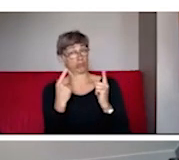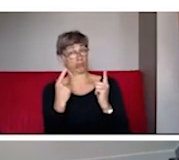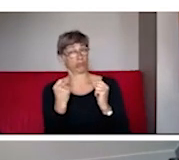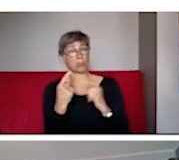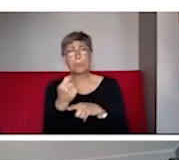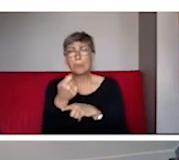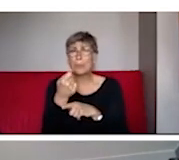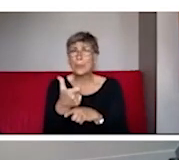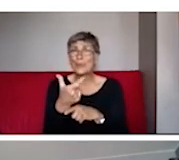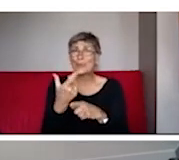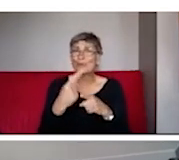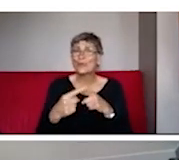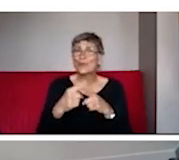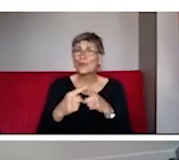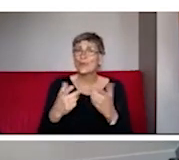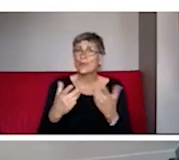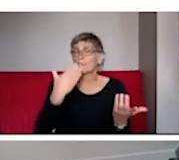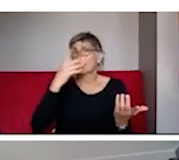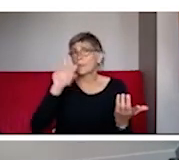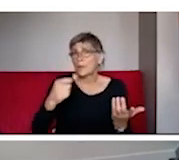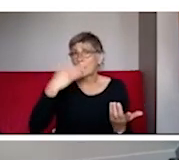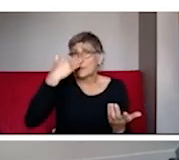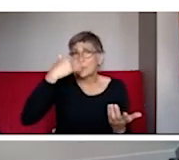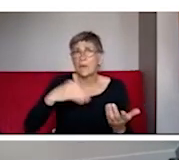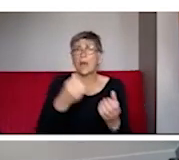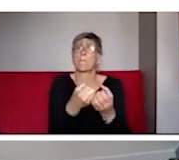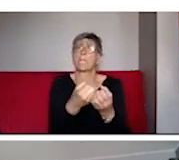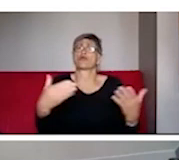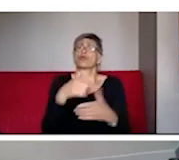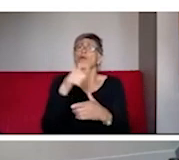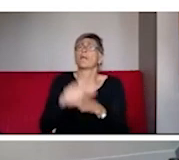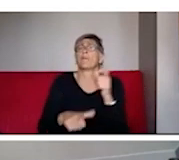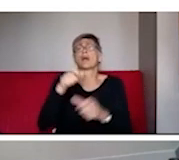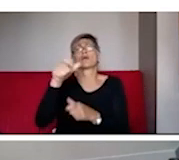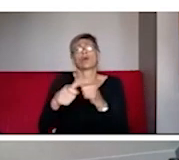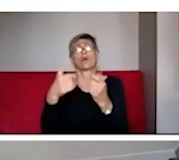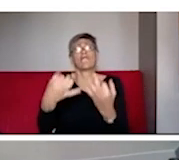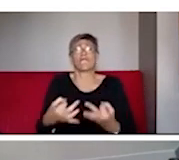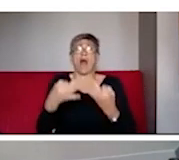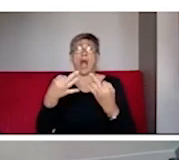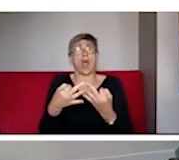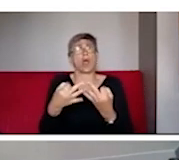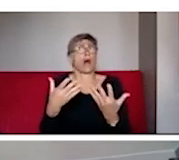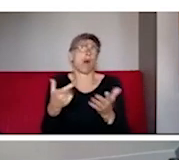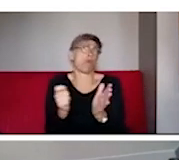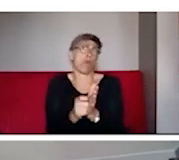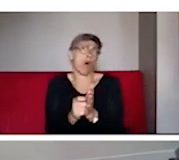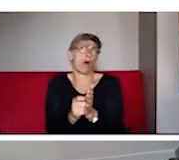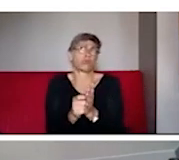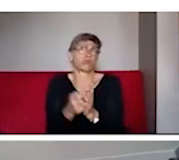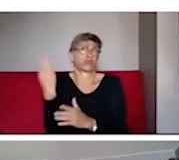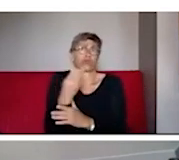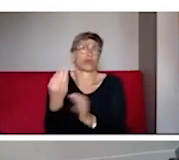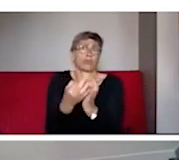par rapport, justement, on sait que la majorité des personnes valides vont demander un bilan de compétences parce que c'est quelque